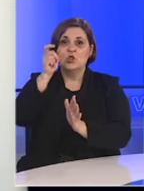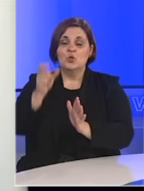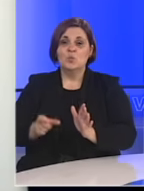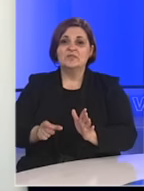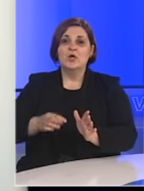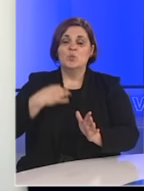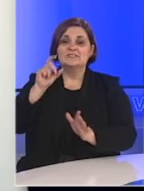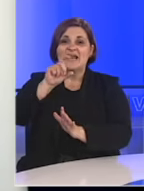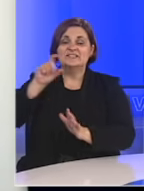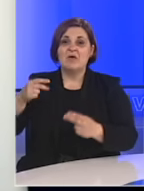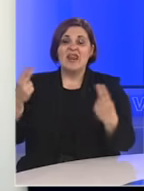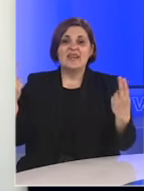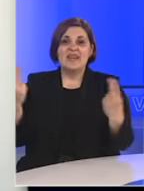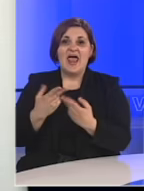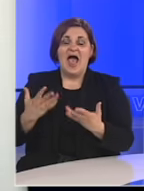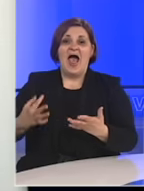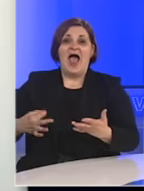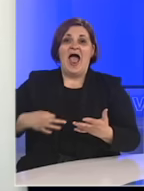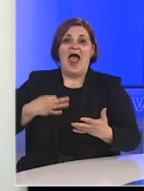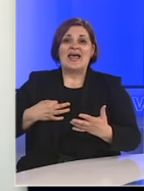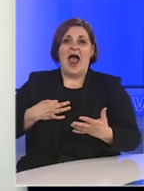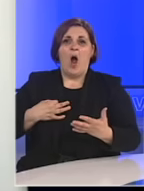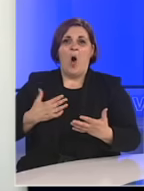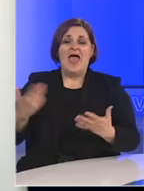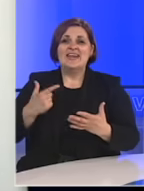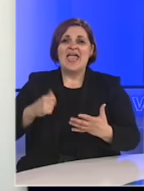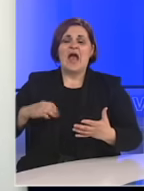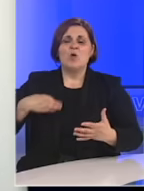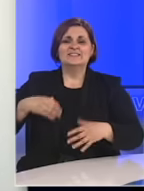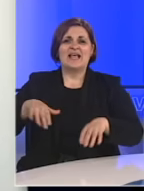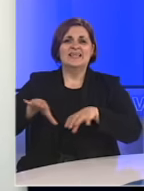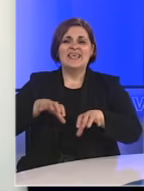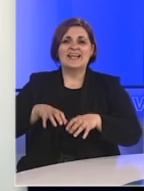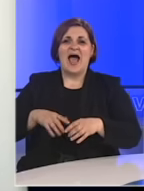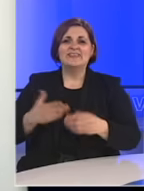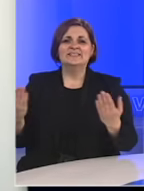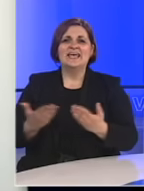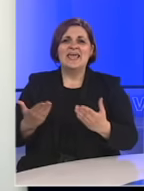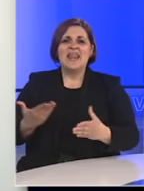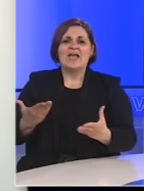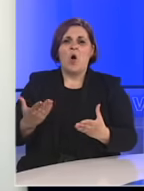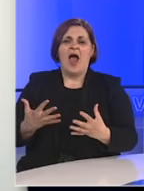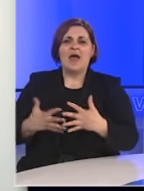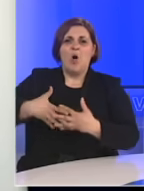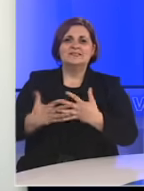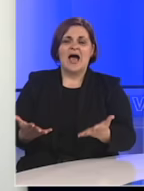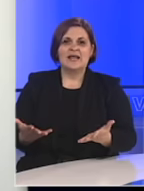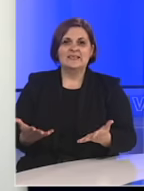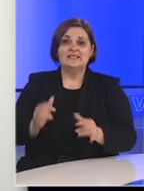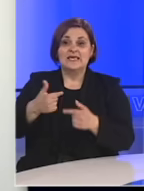zdravstvenim ustanovama, naravno kao zdravstveni suradnici, ne kao zdravstveni radnici, jer upravo mi to i